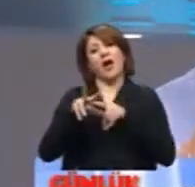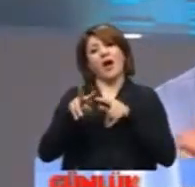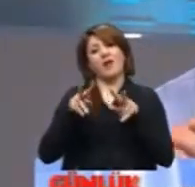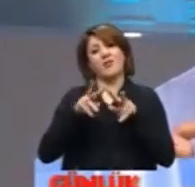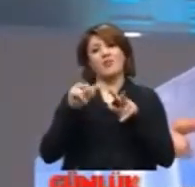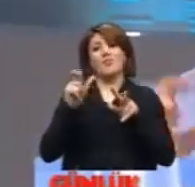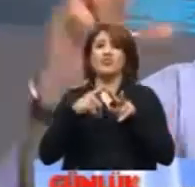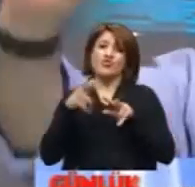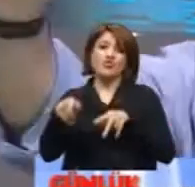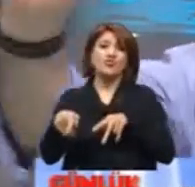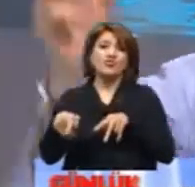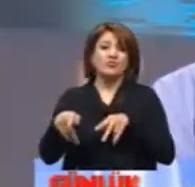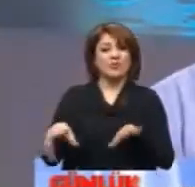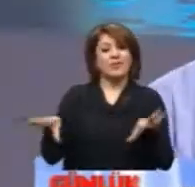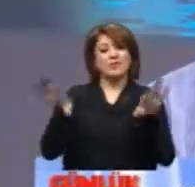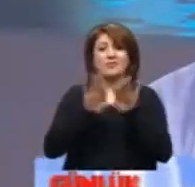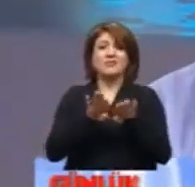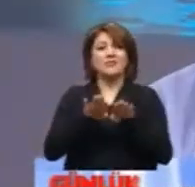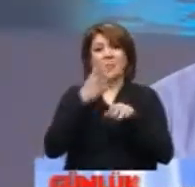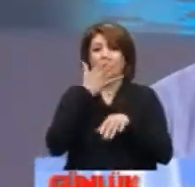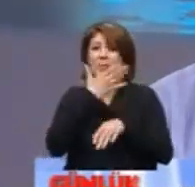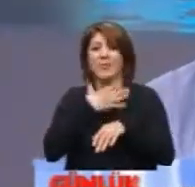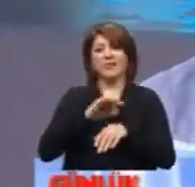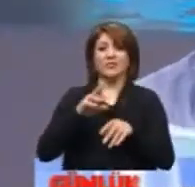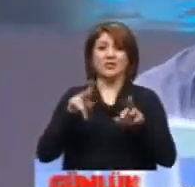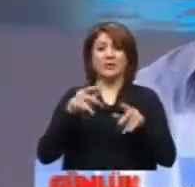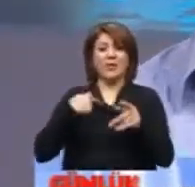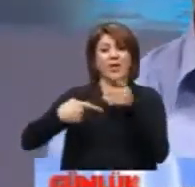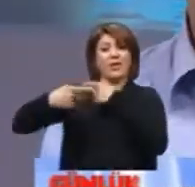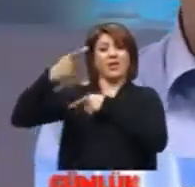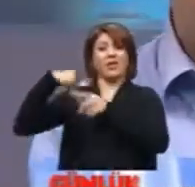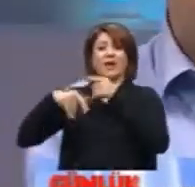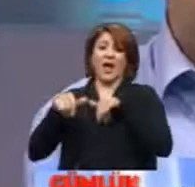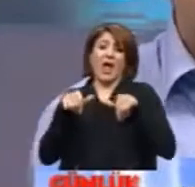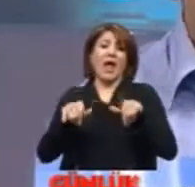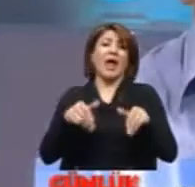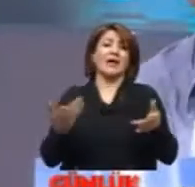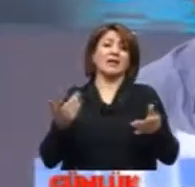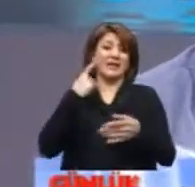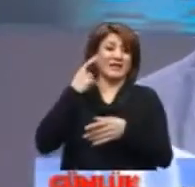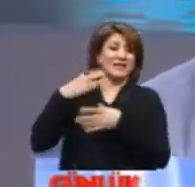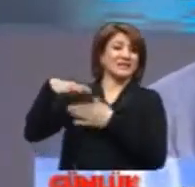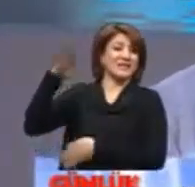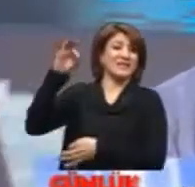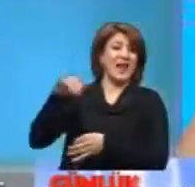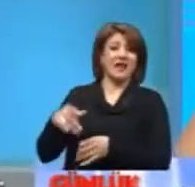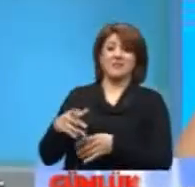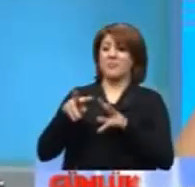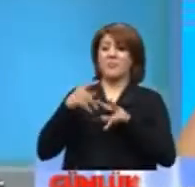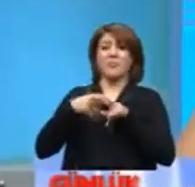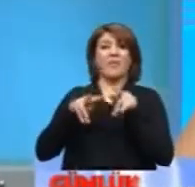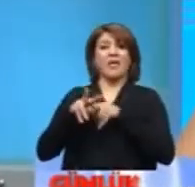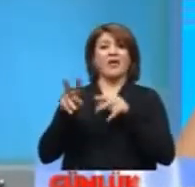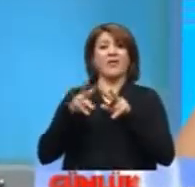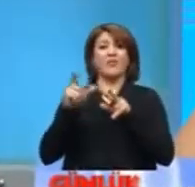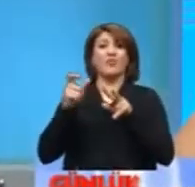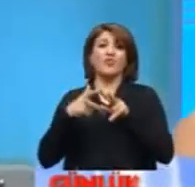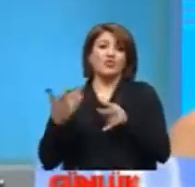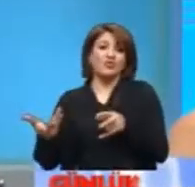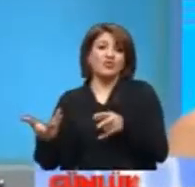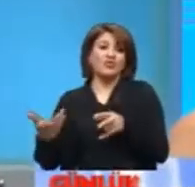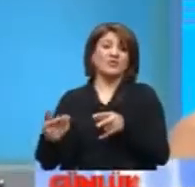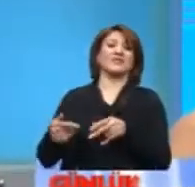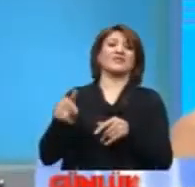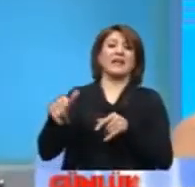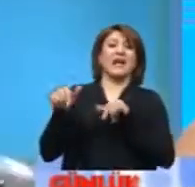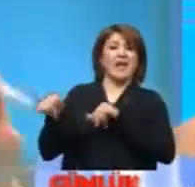Evet var. Makine olan maymunun ilk aklına o gelmesi. Aşk olsun. Çok tehlikeli şeyler gençler, söylüyorum ben. Gençler bakalım bu laftan sonra ne yapacaklar. Benim de var